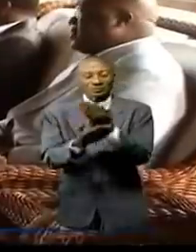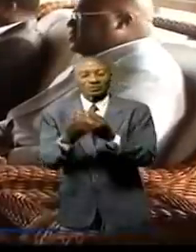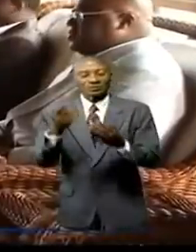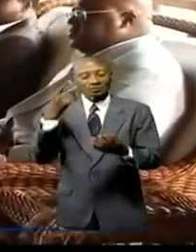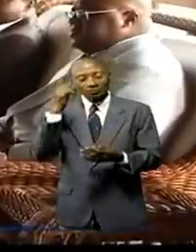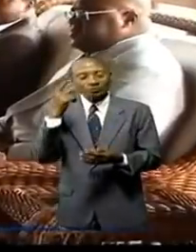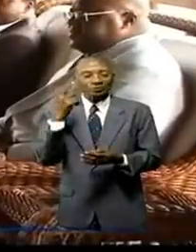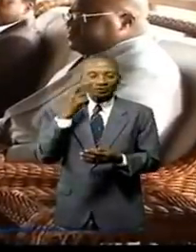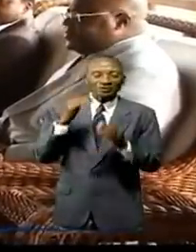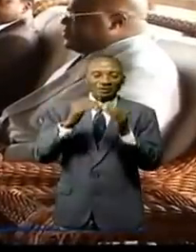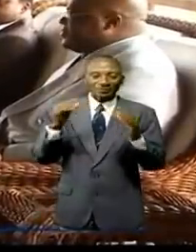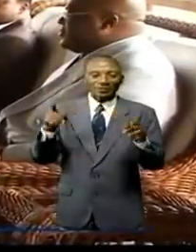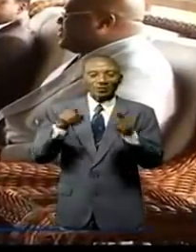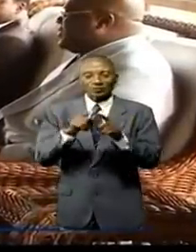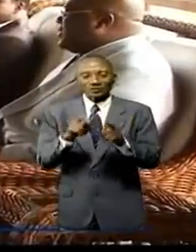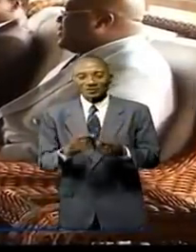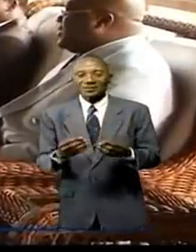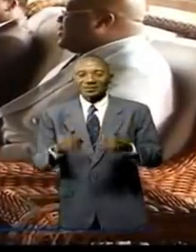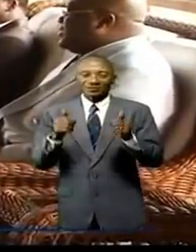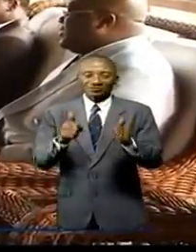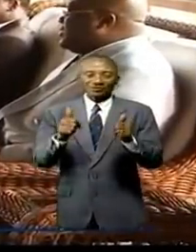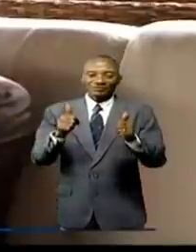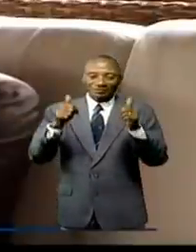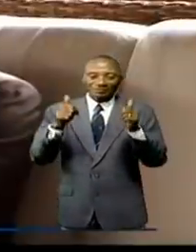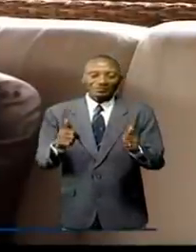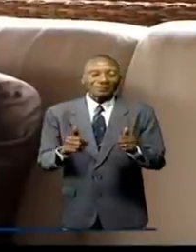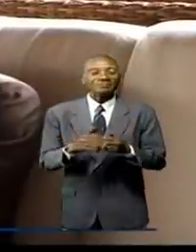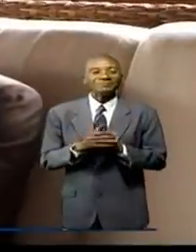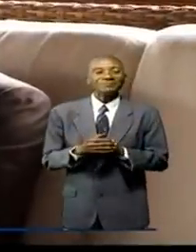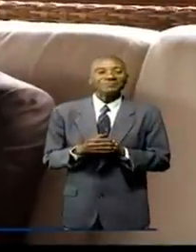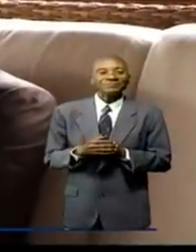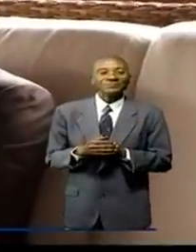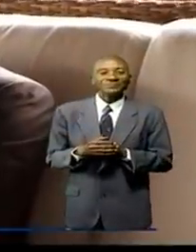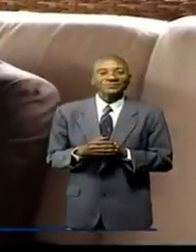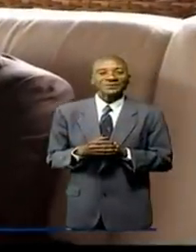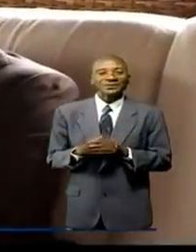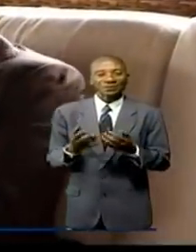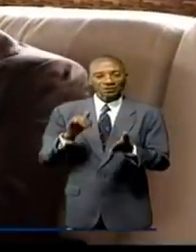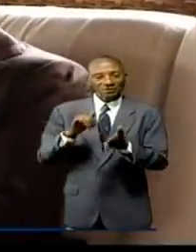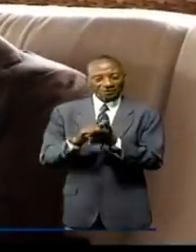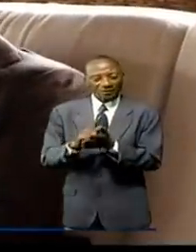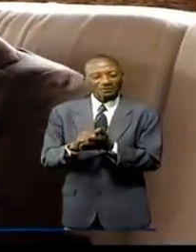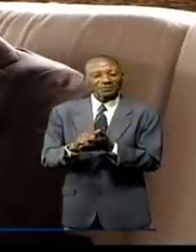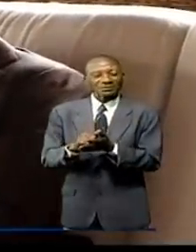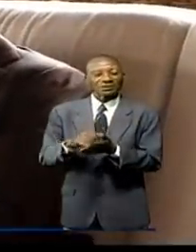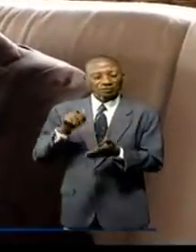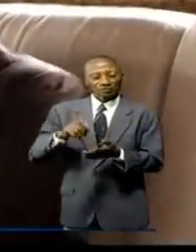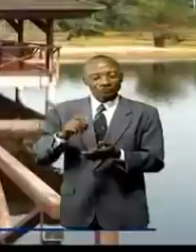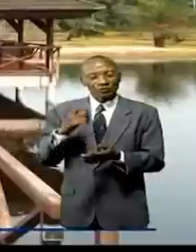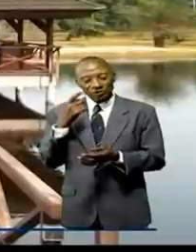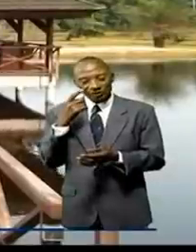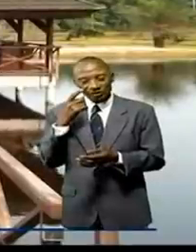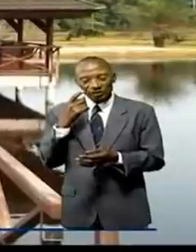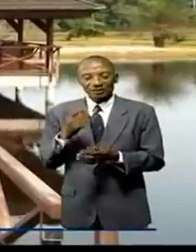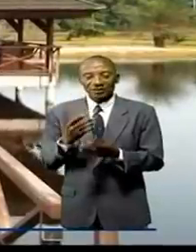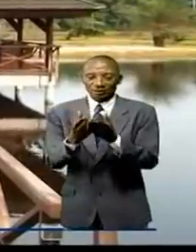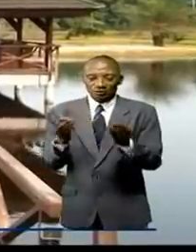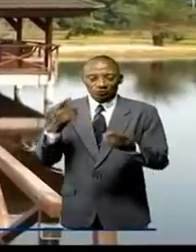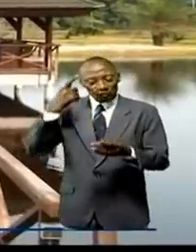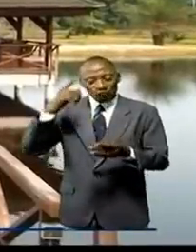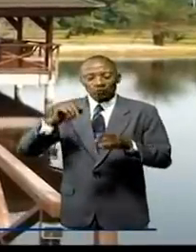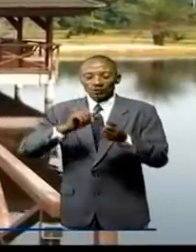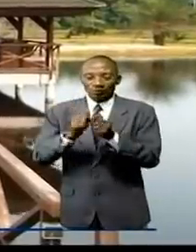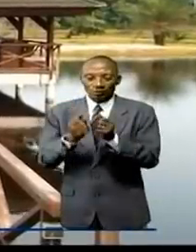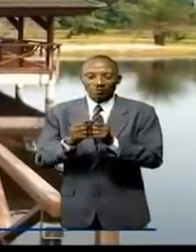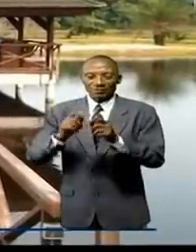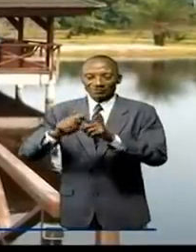exprimée par les deux pays, celle de résoudre par les seuls moyens politiques et diplomatiques les différends pouvant subvenir dans